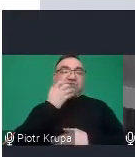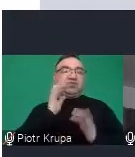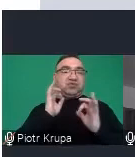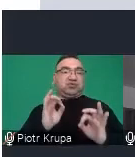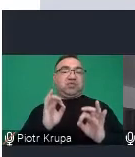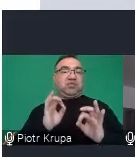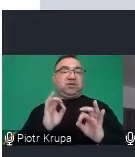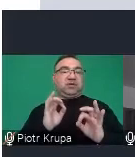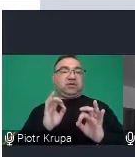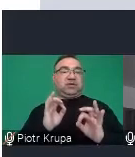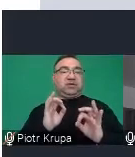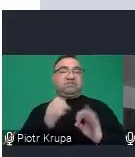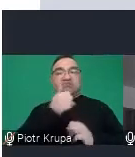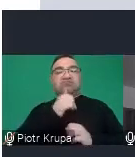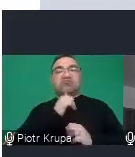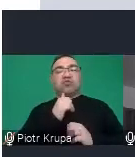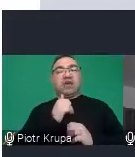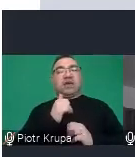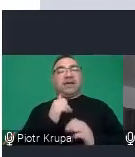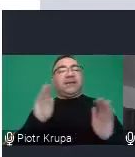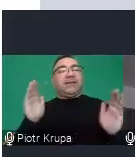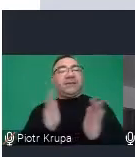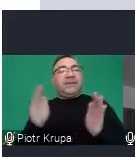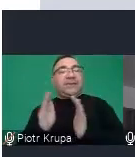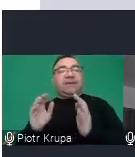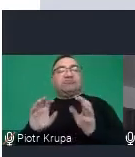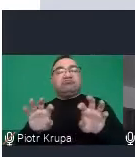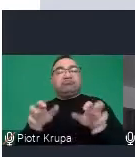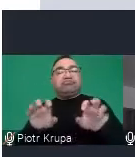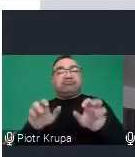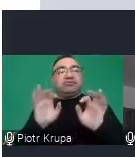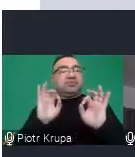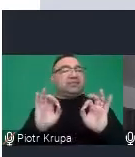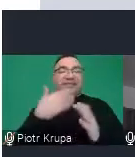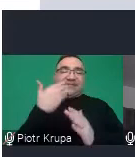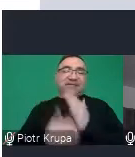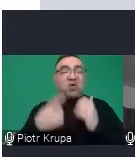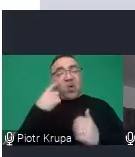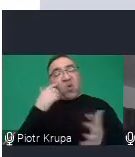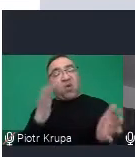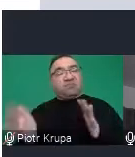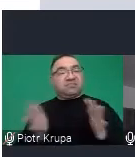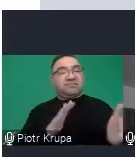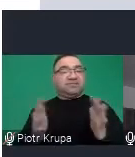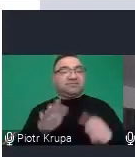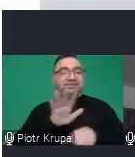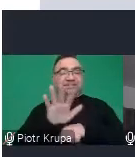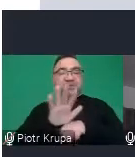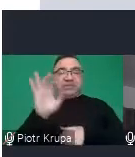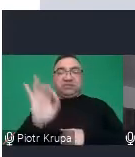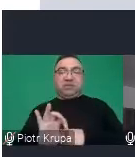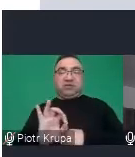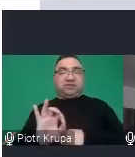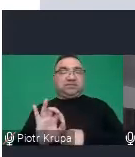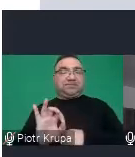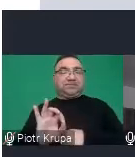różnych prób optymalizacji i regulacji straty posiada na poziomie około 15%,